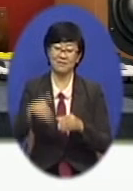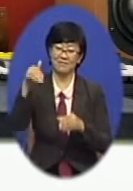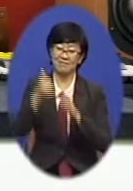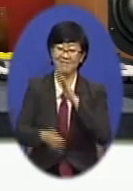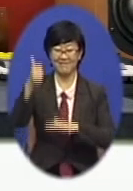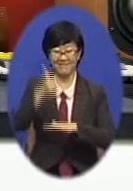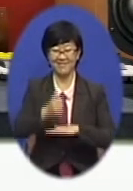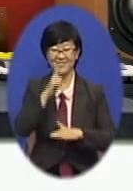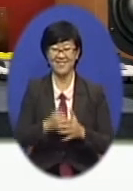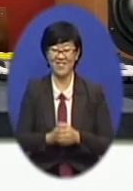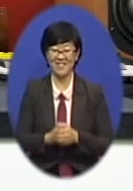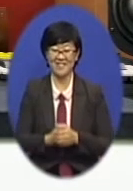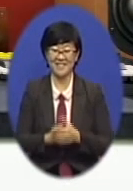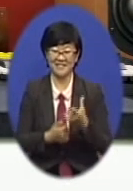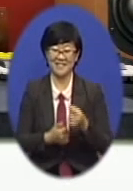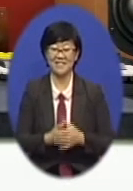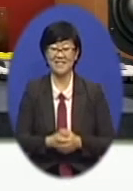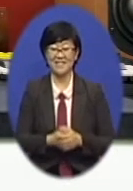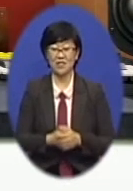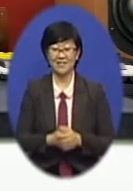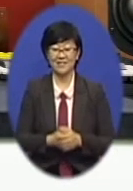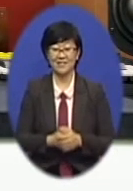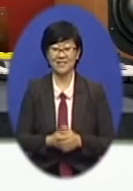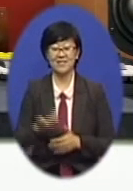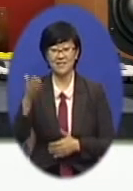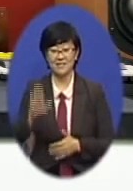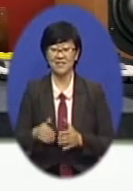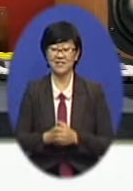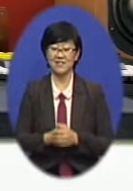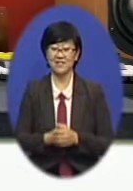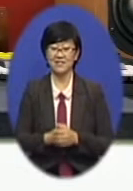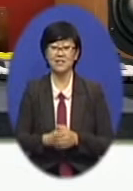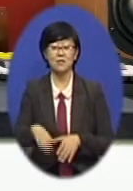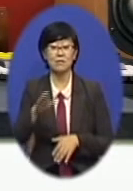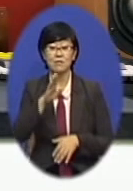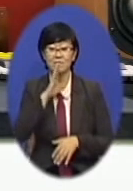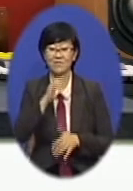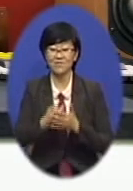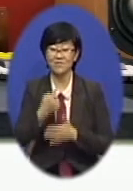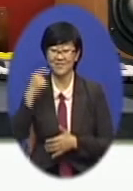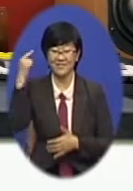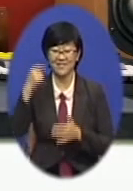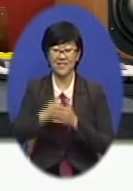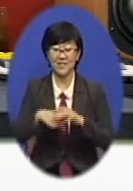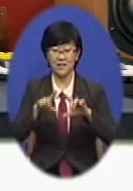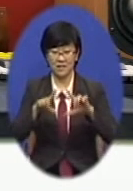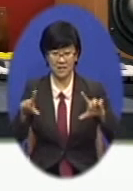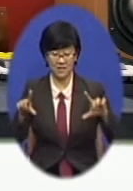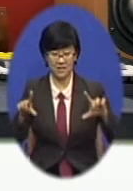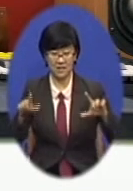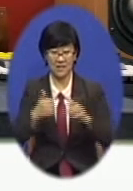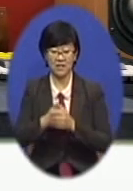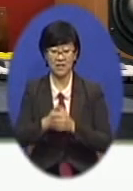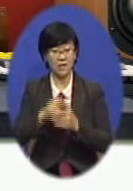성공하셨네. 예. 아니, 그런데 예. 정말로 이렇게 목소리가 평소에도 이렇게